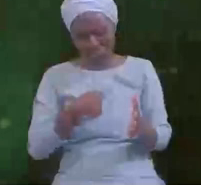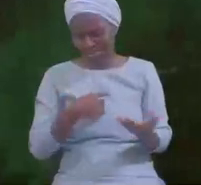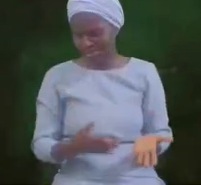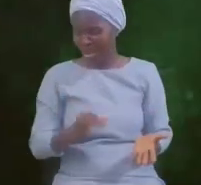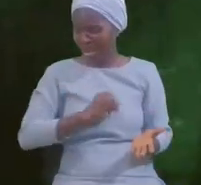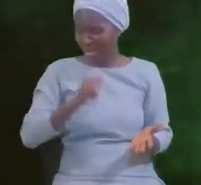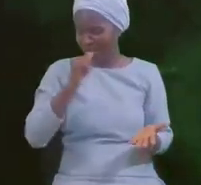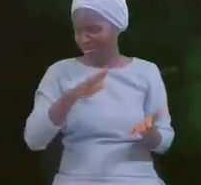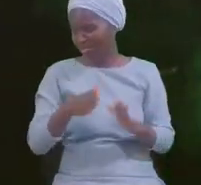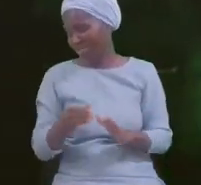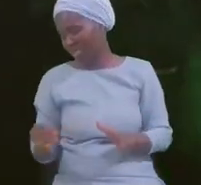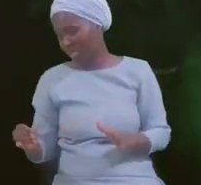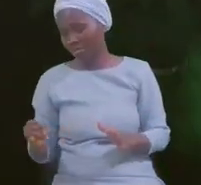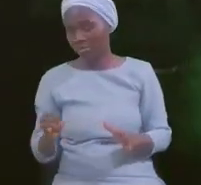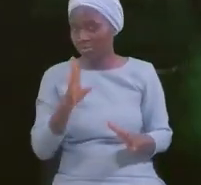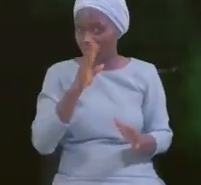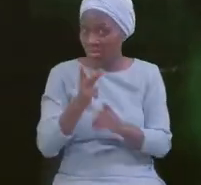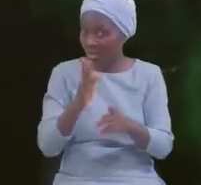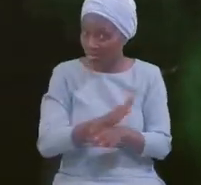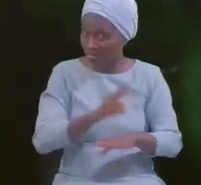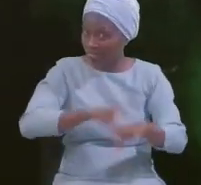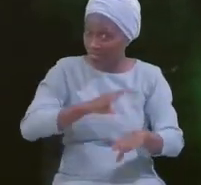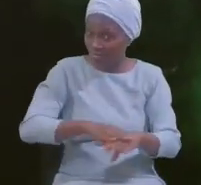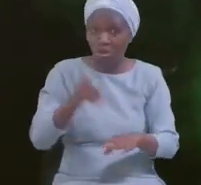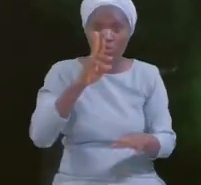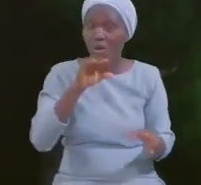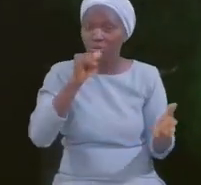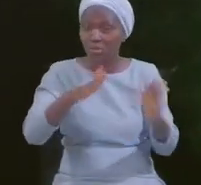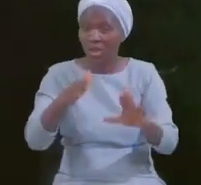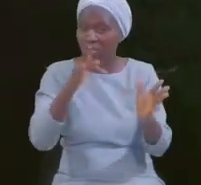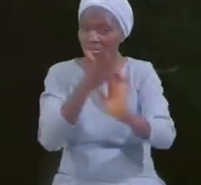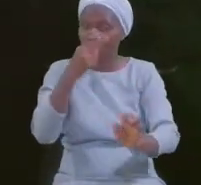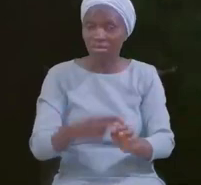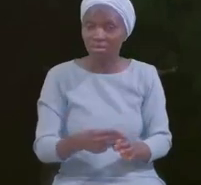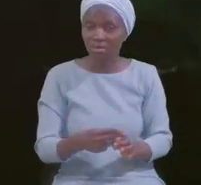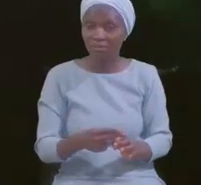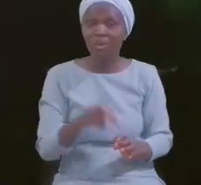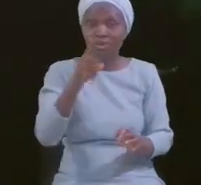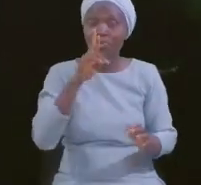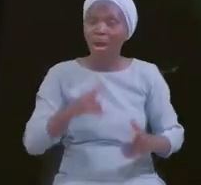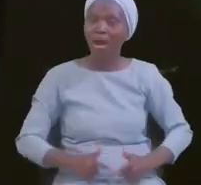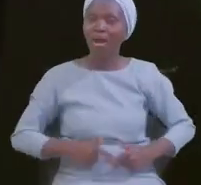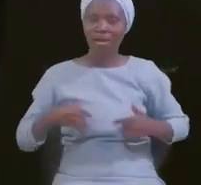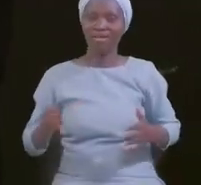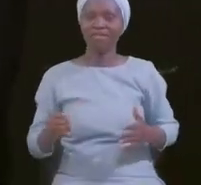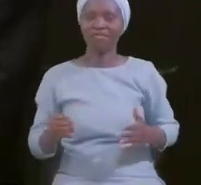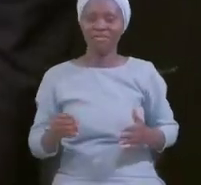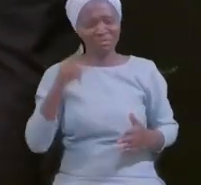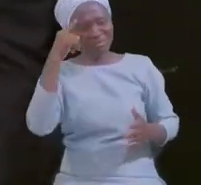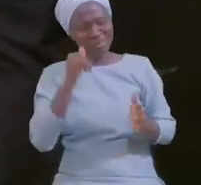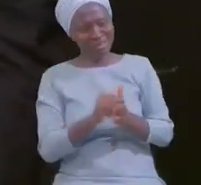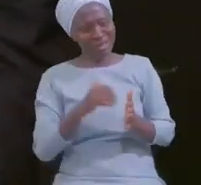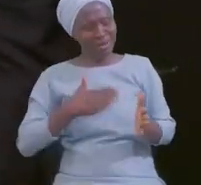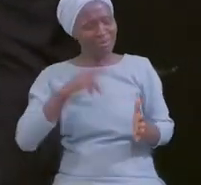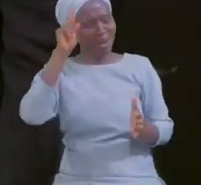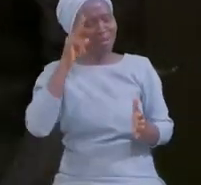ne mourrez pas. Vous vivez. Et mon oncle était mort à tel